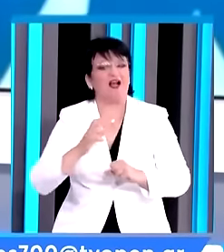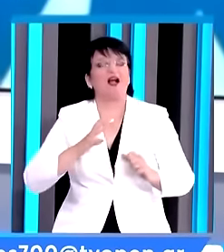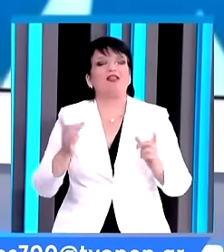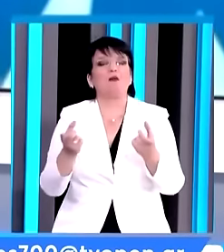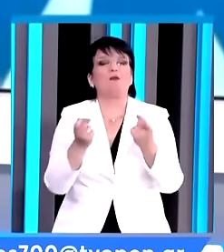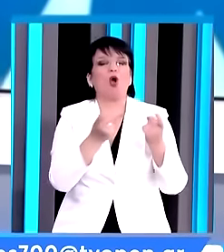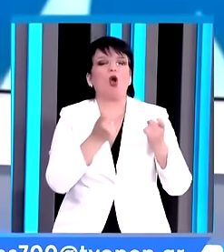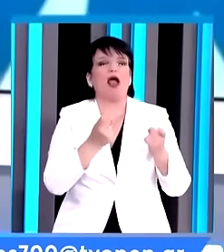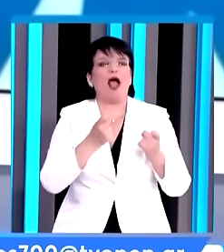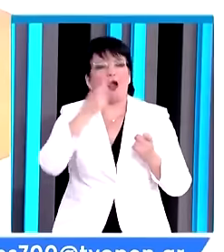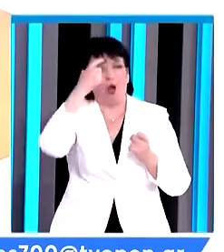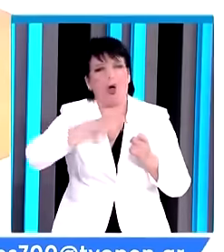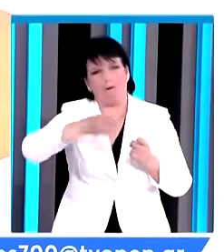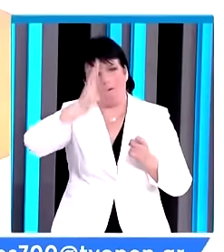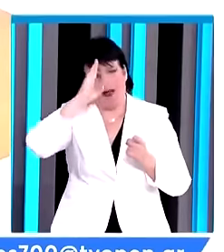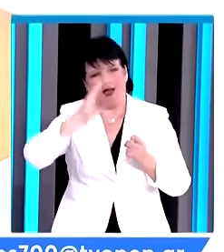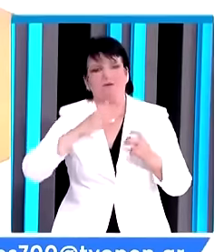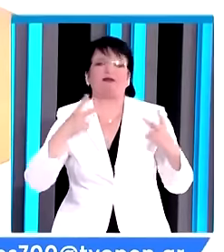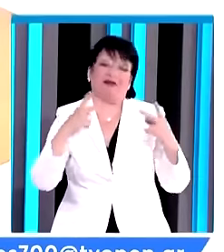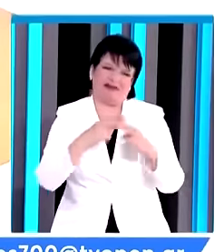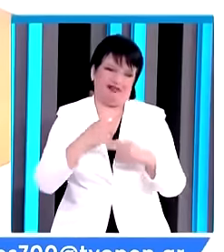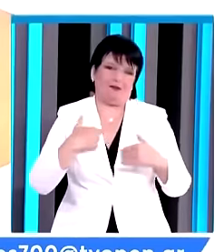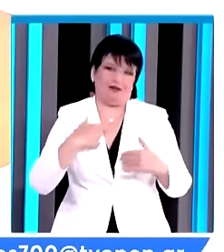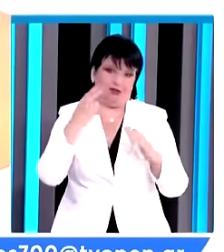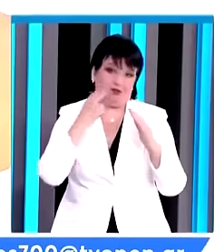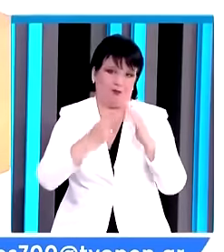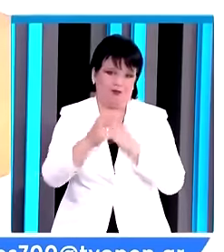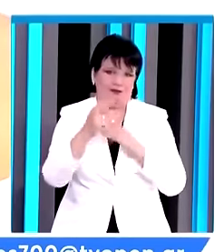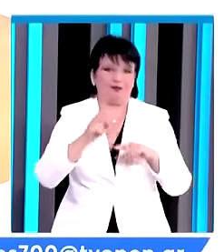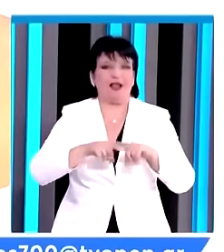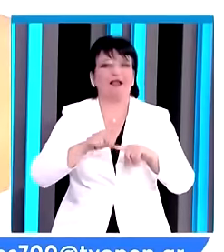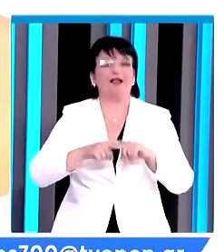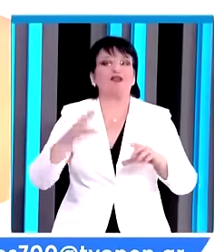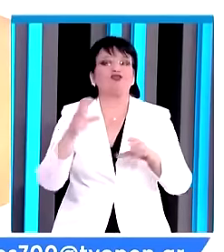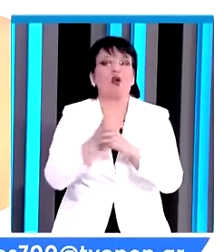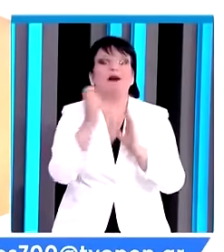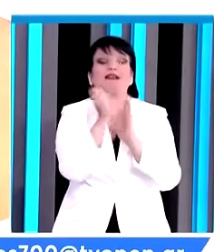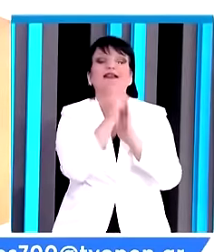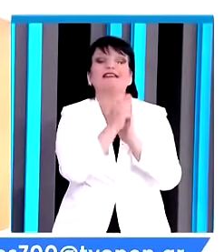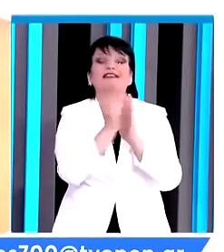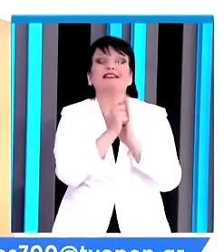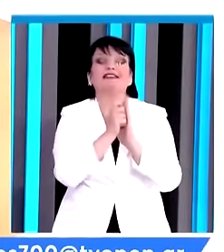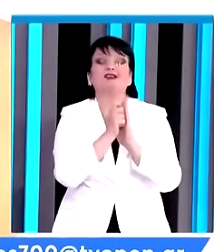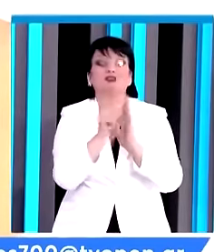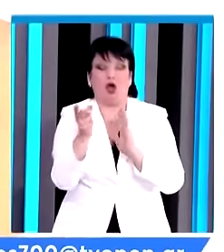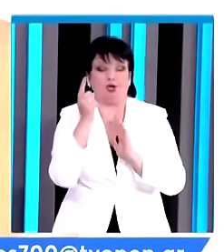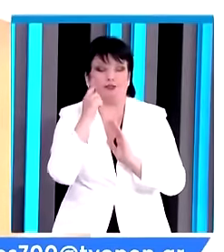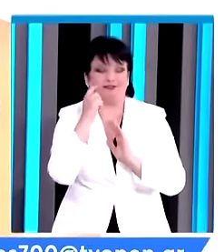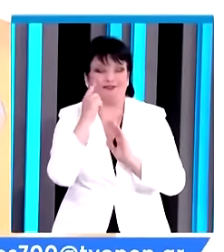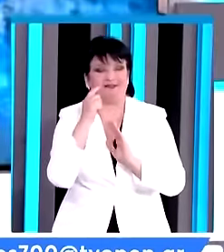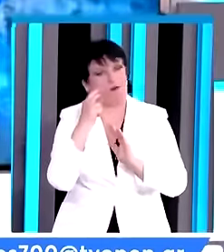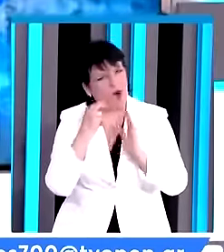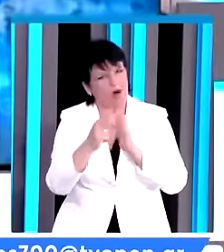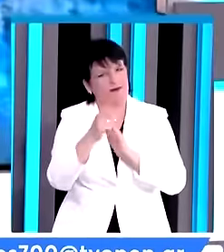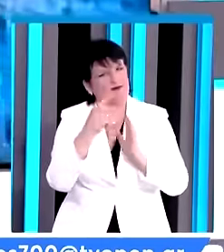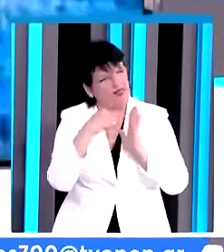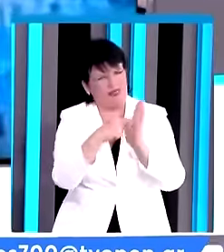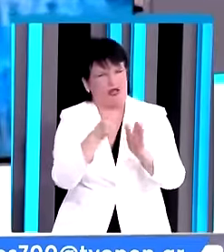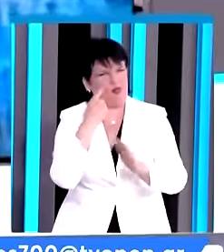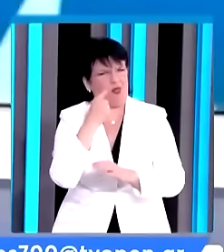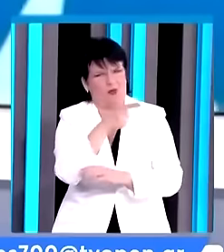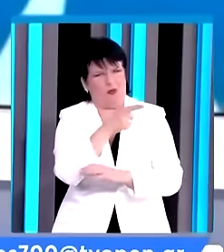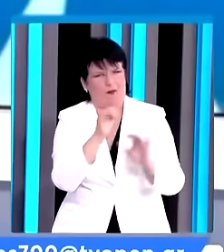τη μοίρα μου και κάπου εδώ να σταματήσω. Εγώ φοβάμαι ότι άμα πάνε δύο ελληνικές ομάδες θα δω TikTok δικό σας πάλι. Τα αγαπή. Γατάκια και τα λοιπά. Τα ξέρετε τώρα